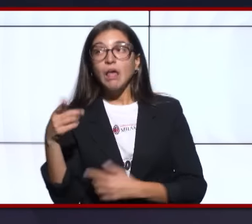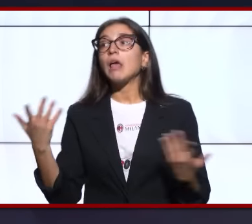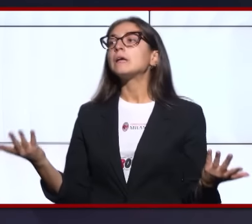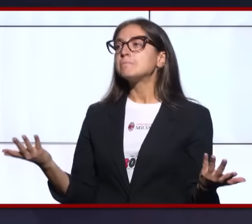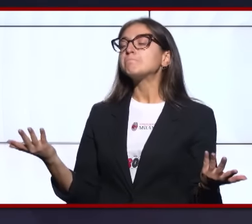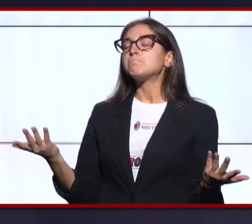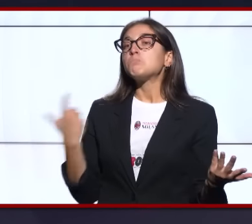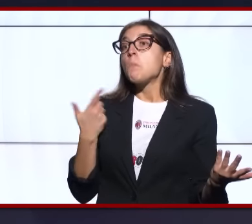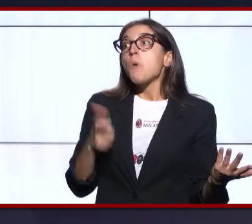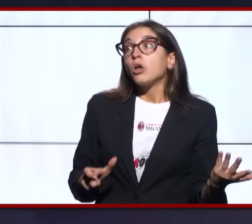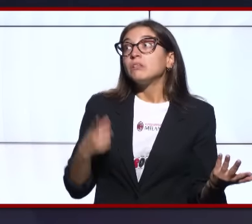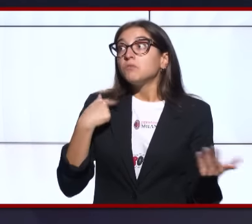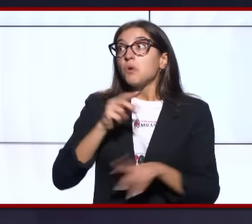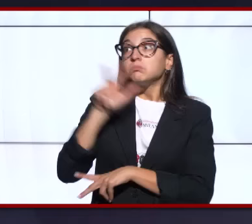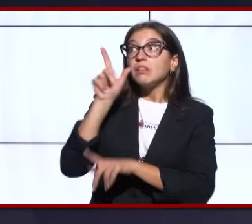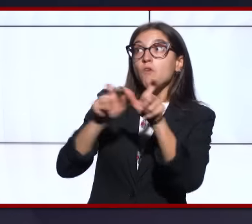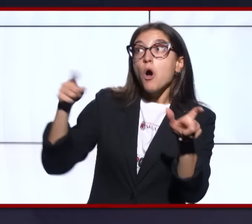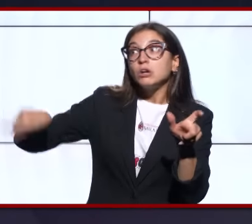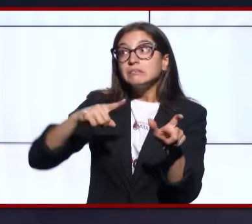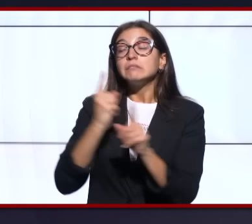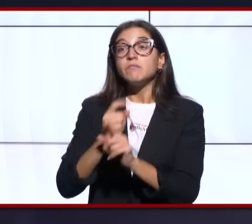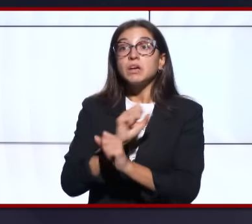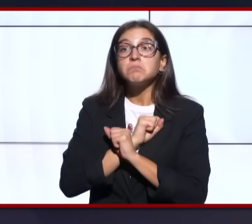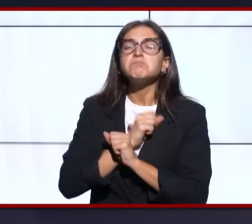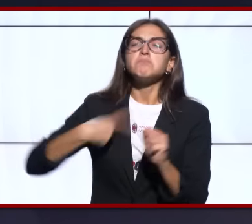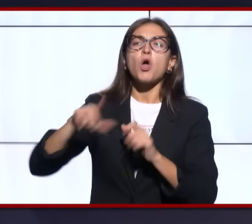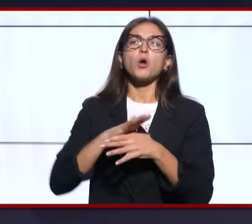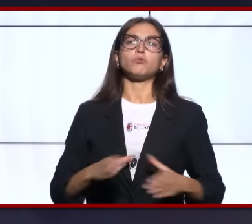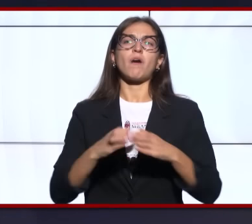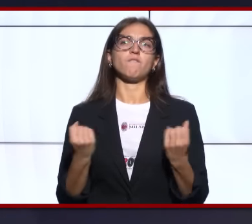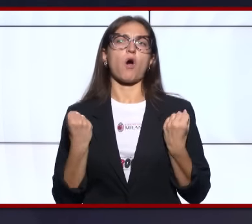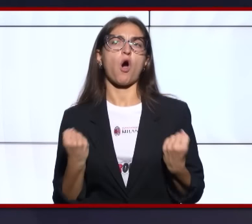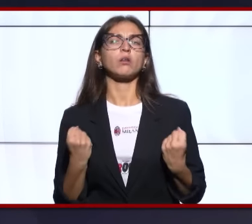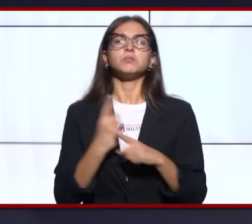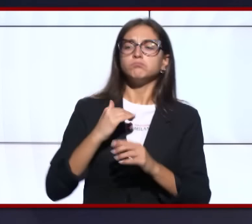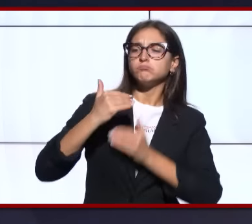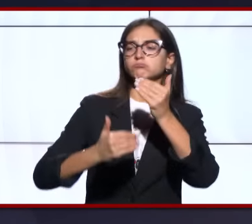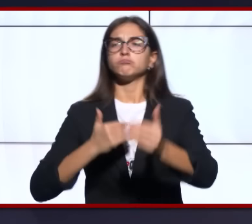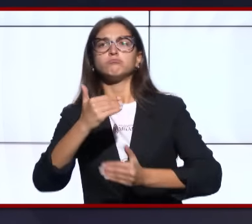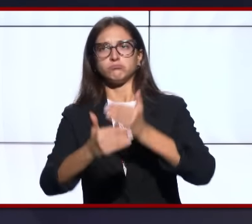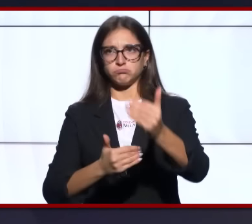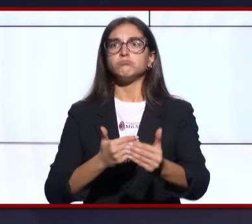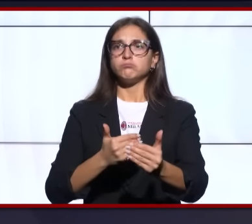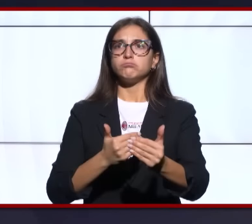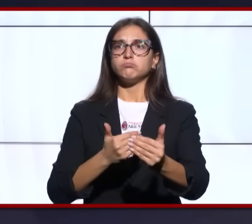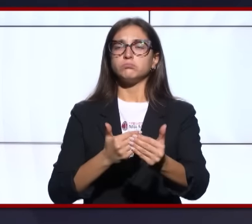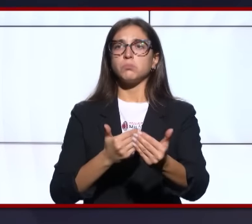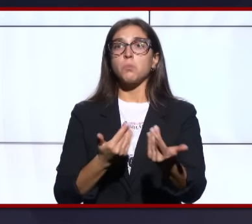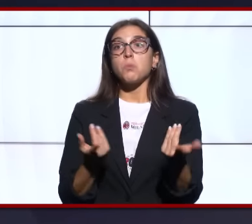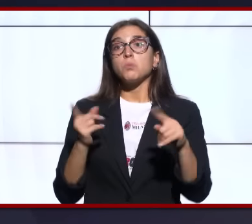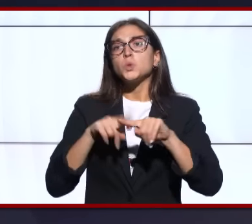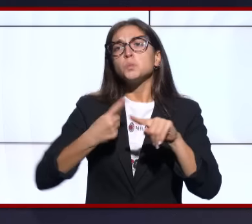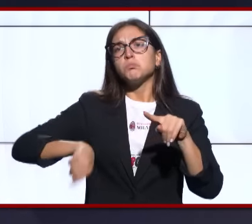crederci perché siamo una squadra forte stiamo in crescita ehm e Mh